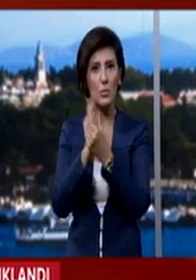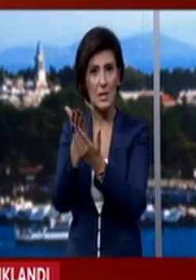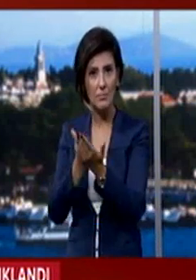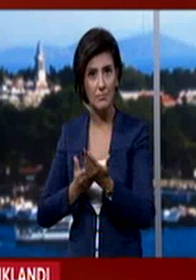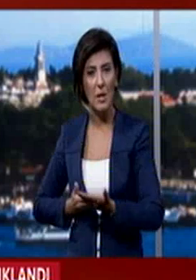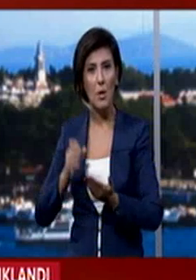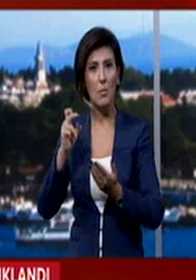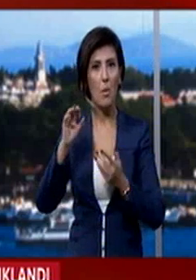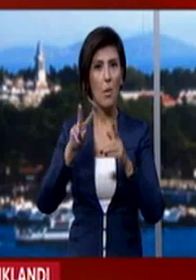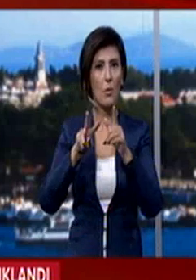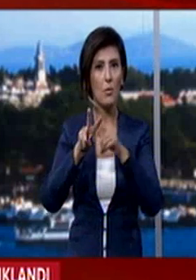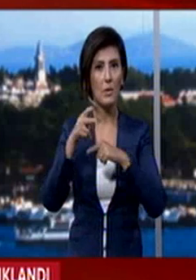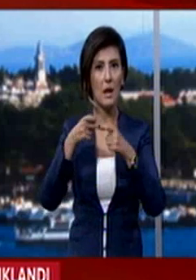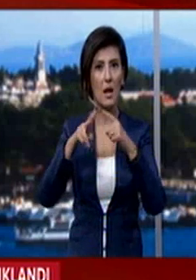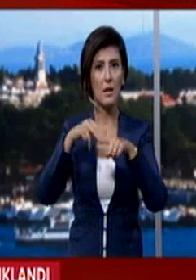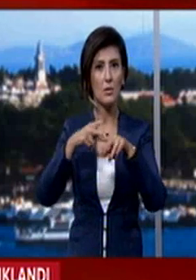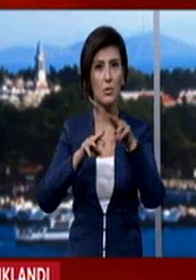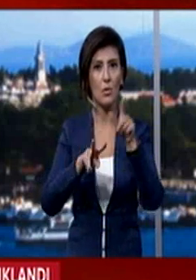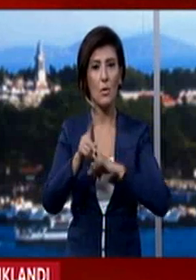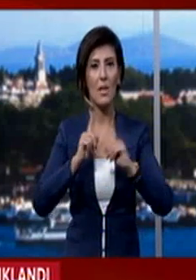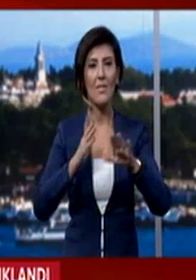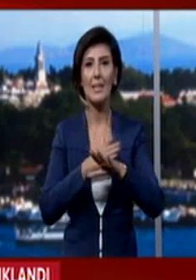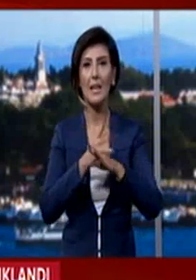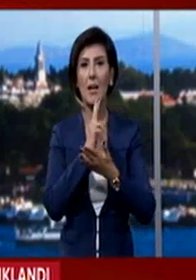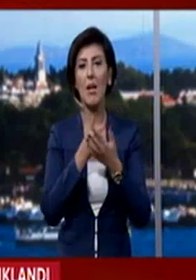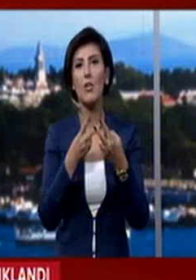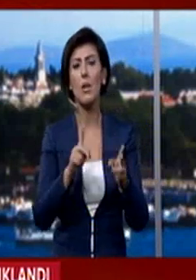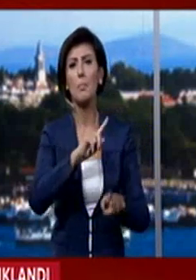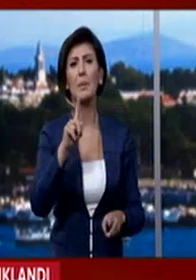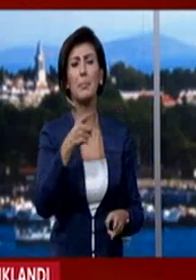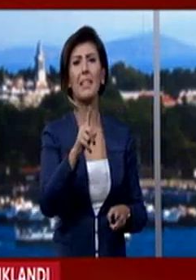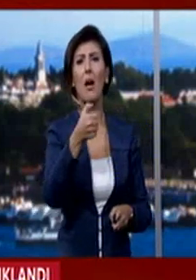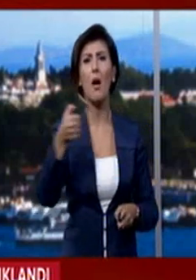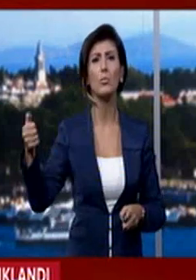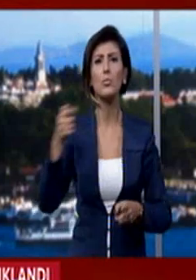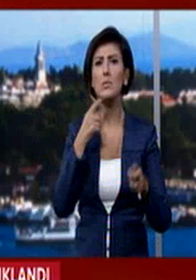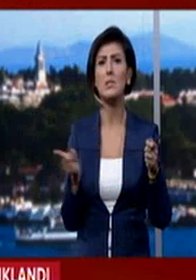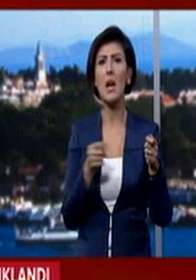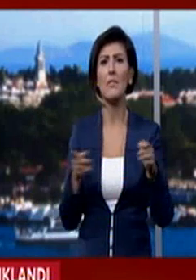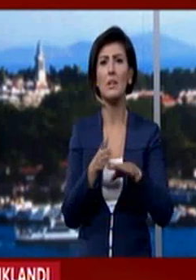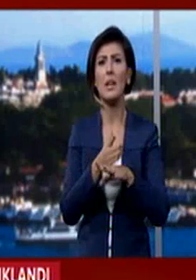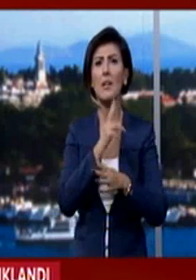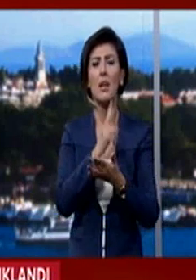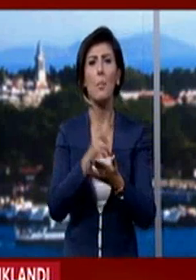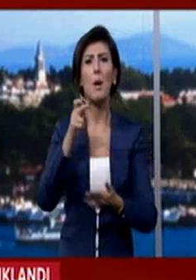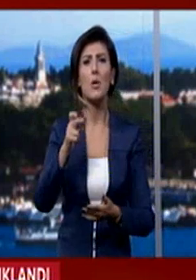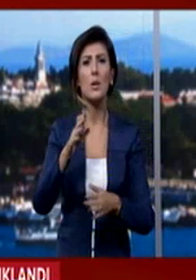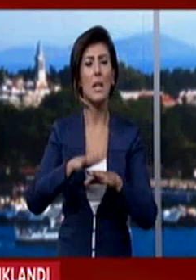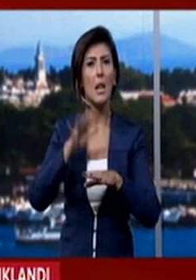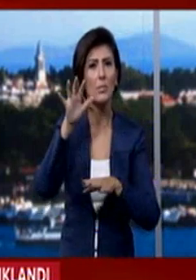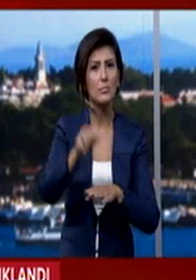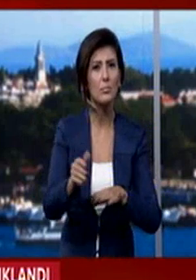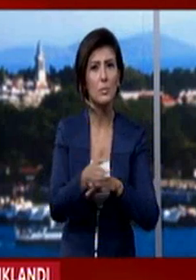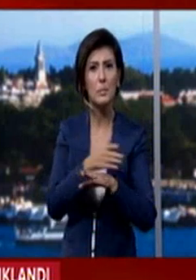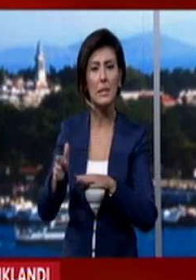Poyrazköy davasında gerekçeli karar açıklandı. 1600 sayfalık gerekçeli kararda Poyrazköy'de ele geçen